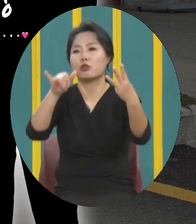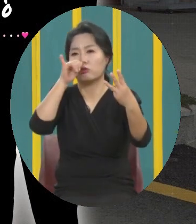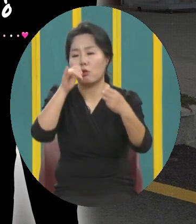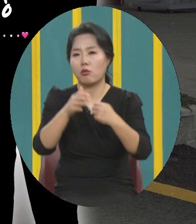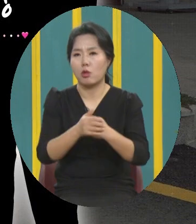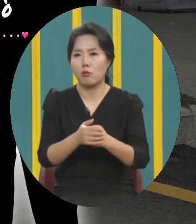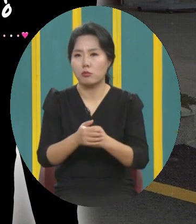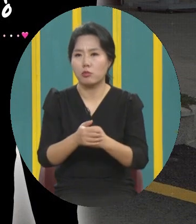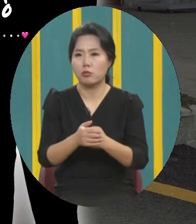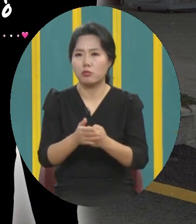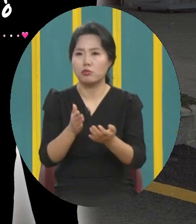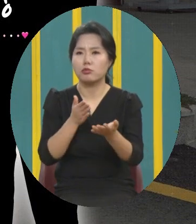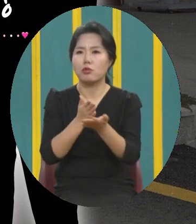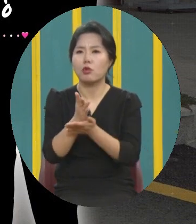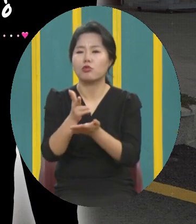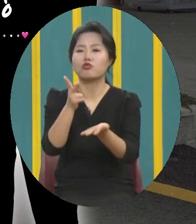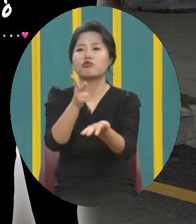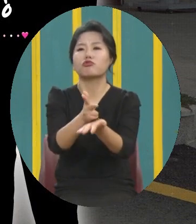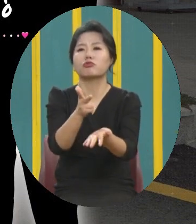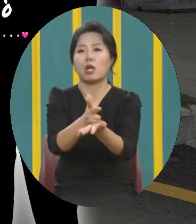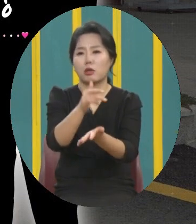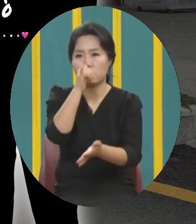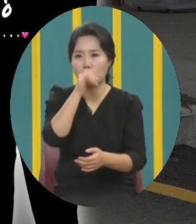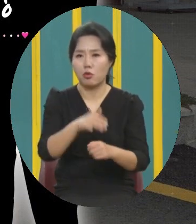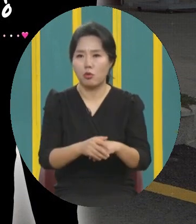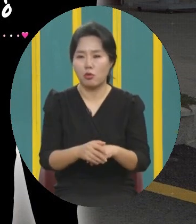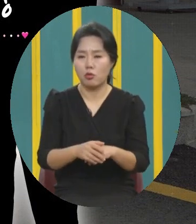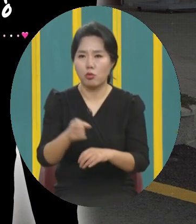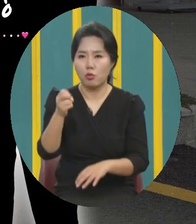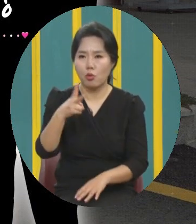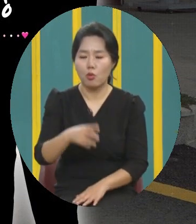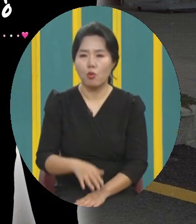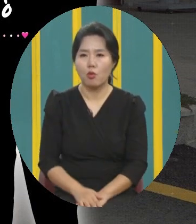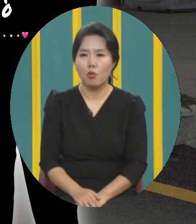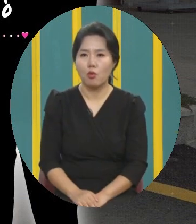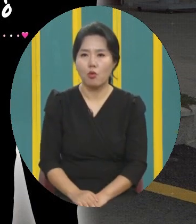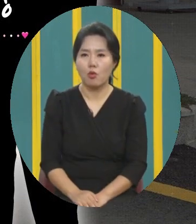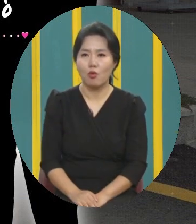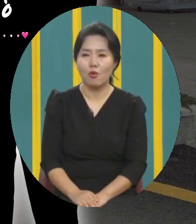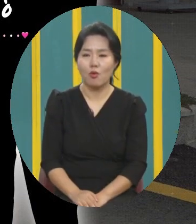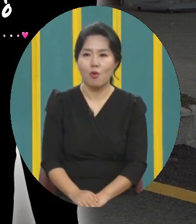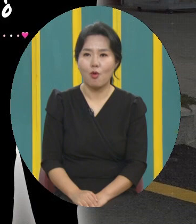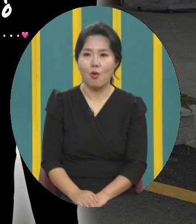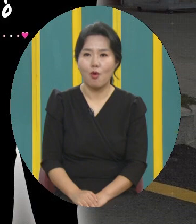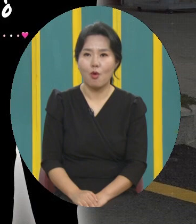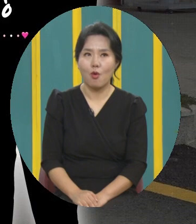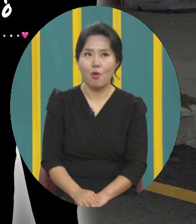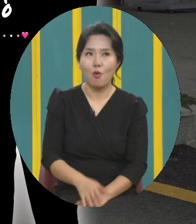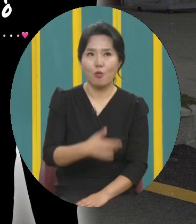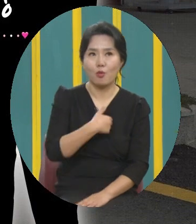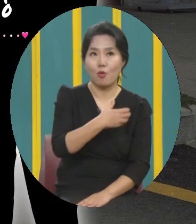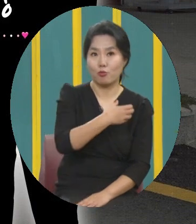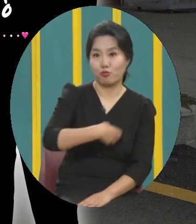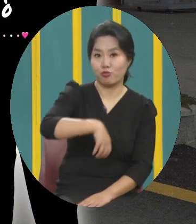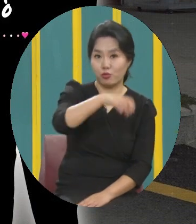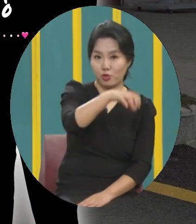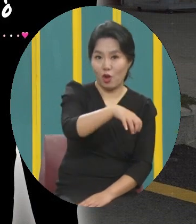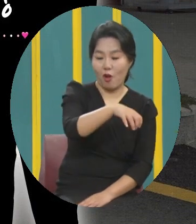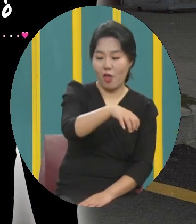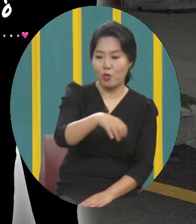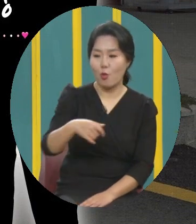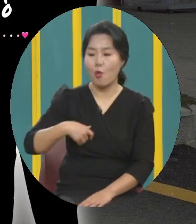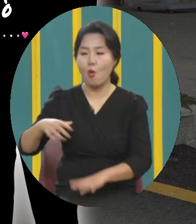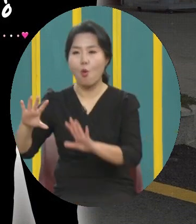전용 주차장 사실 만드는 거예요. 하나는 또 그리고 이쪽 본청 건물 옆에 우리 그 의회 거